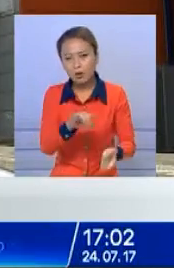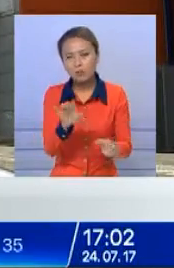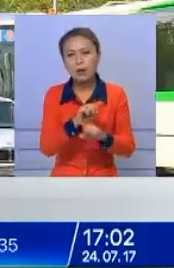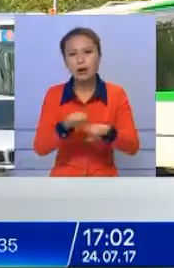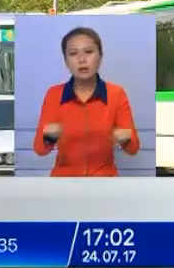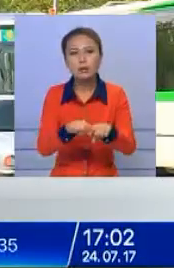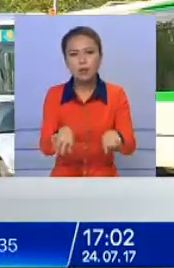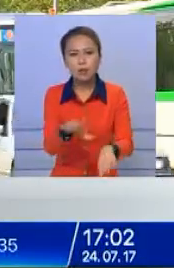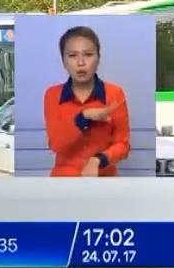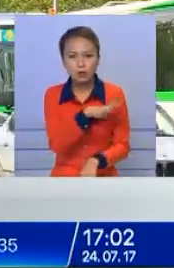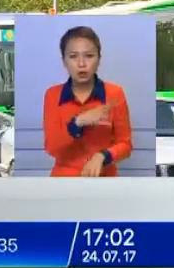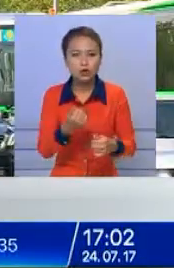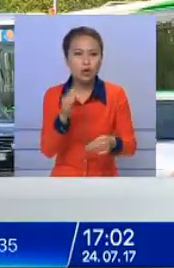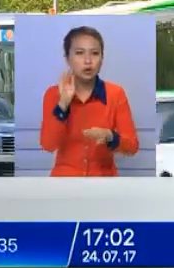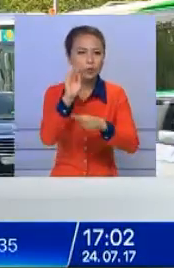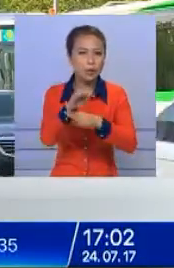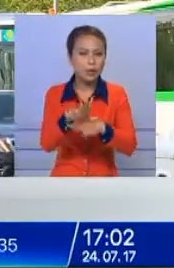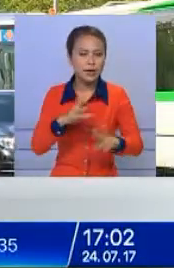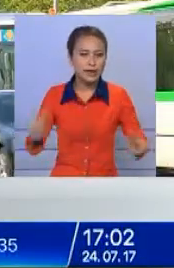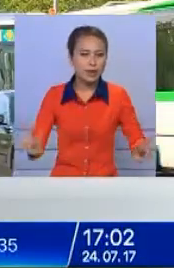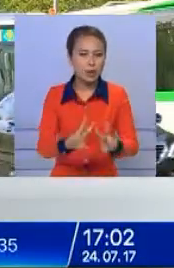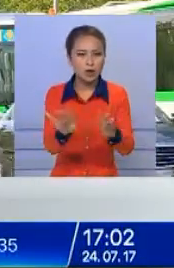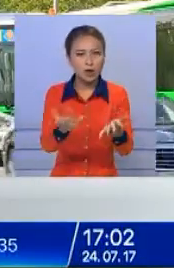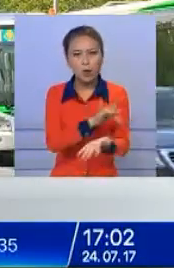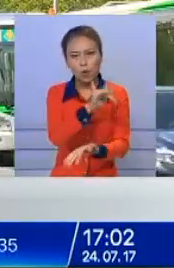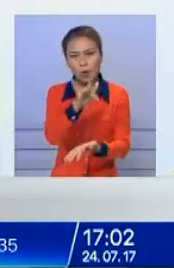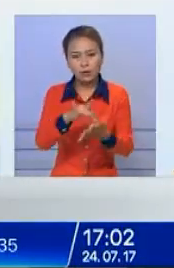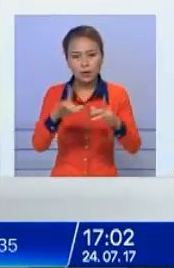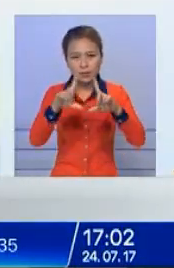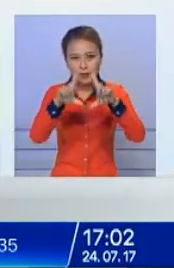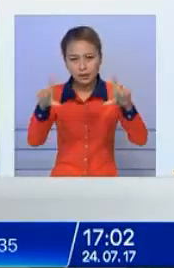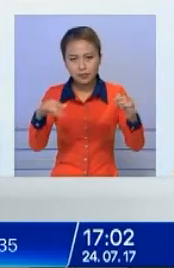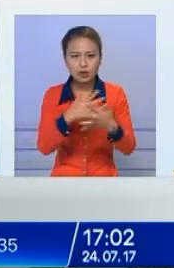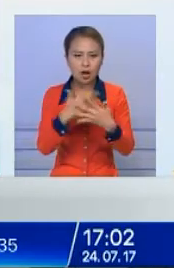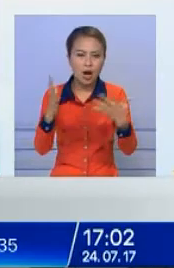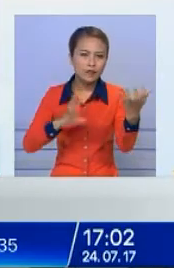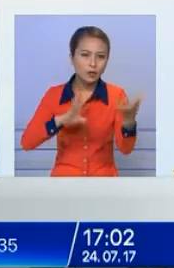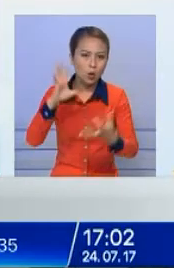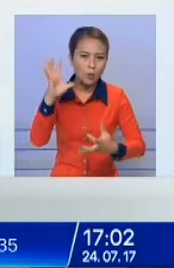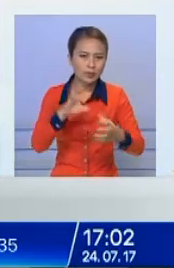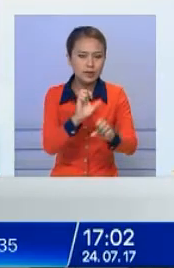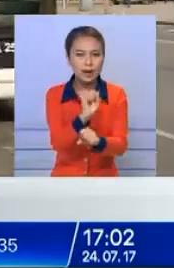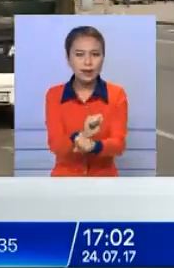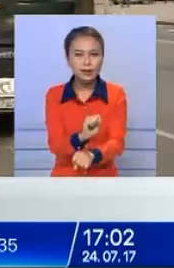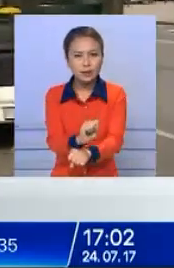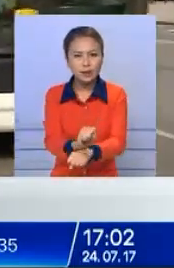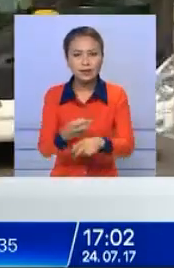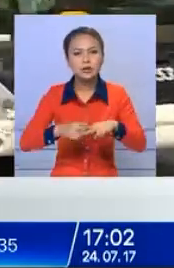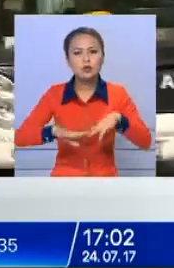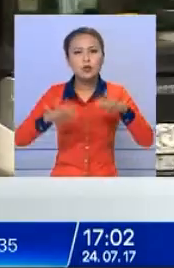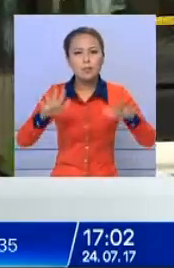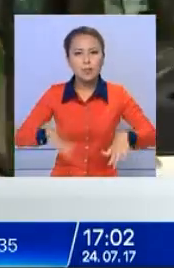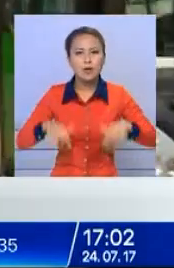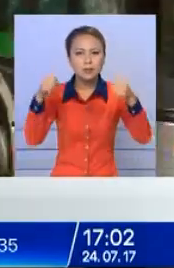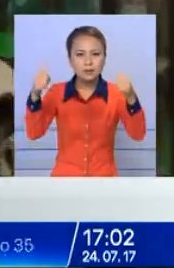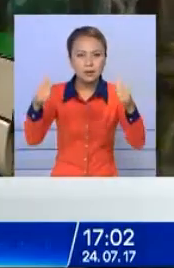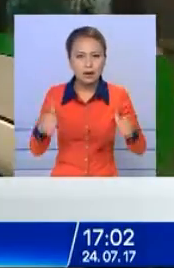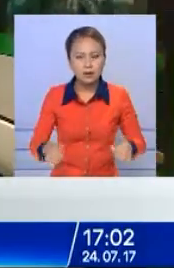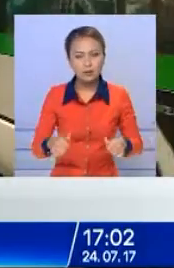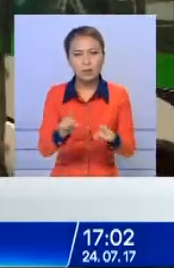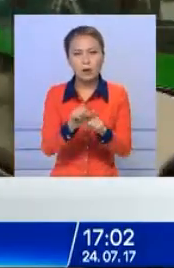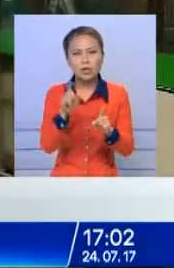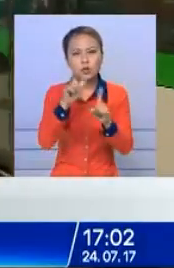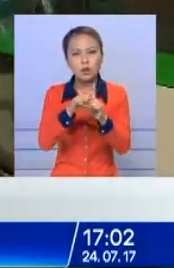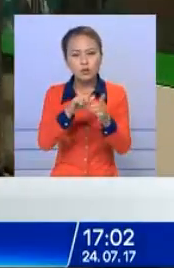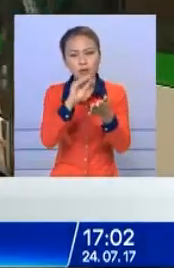жұмыстарын жүргізді. Сонымен қатар, елорда көшелеріндегі билбордтар мен автобус аялдамаларына еліміздің белгілі өнер және мәдениет қайраткерлерінің